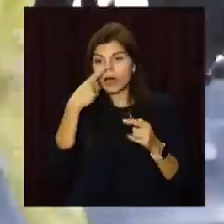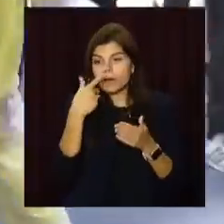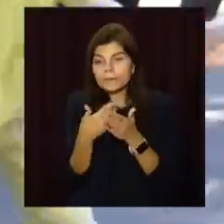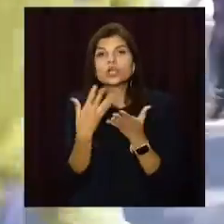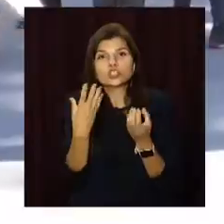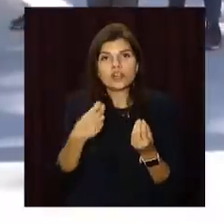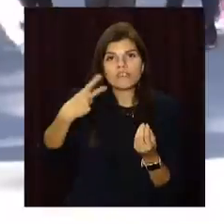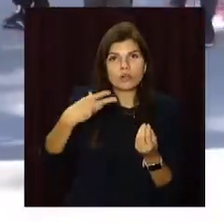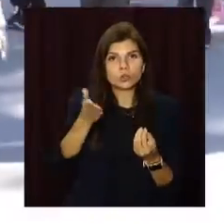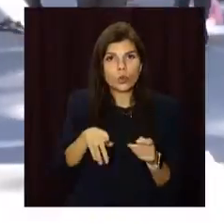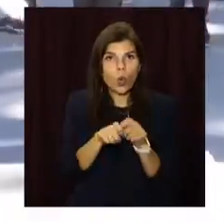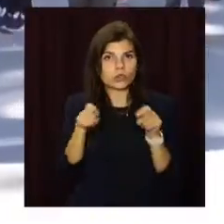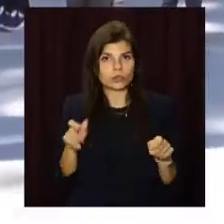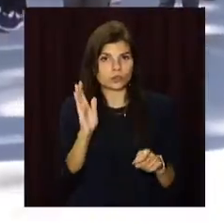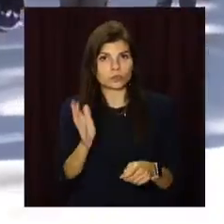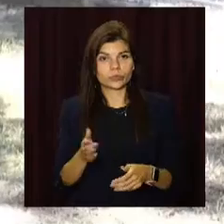ще